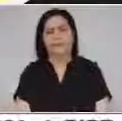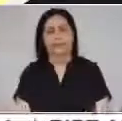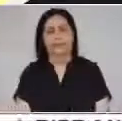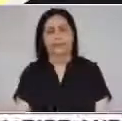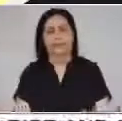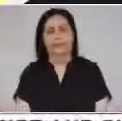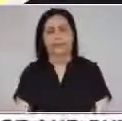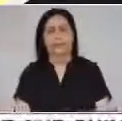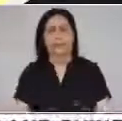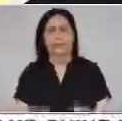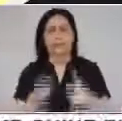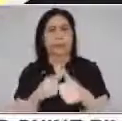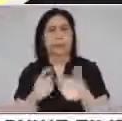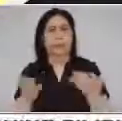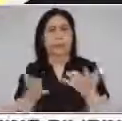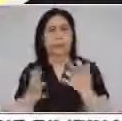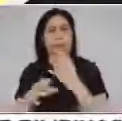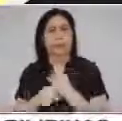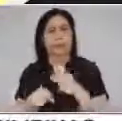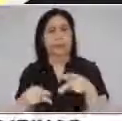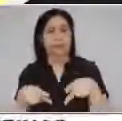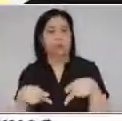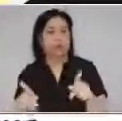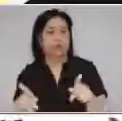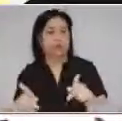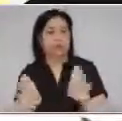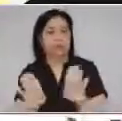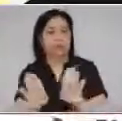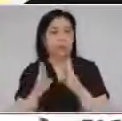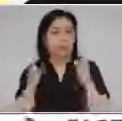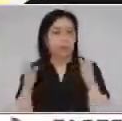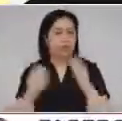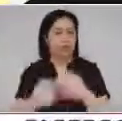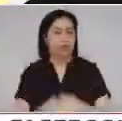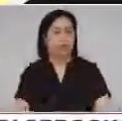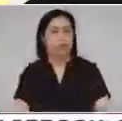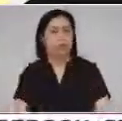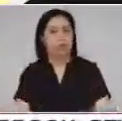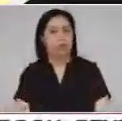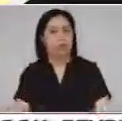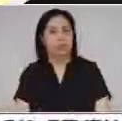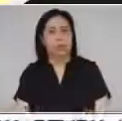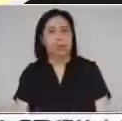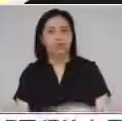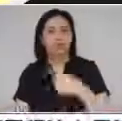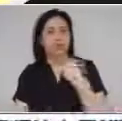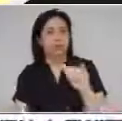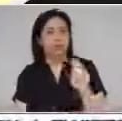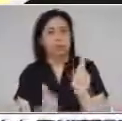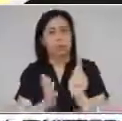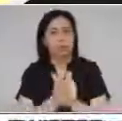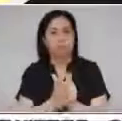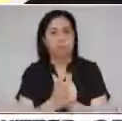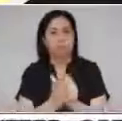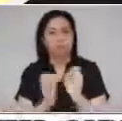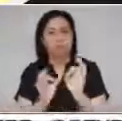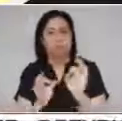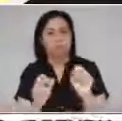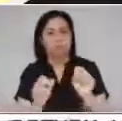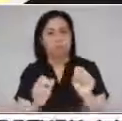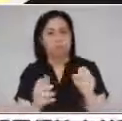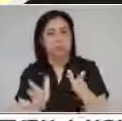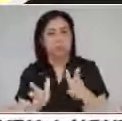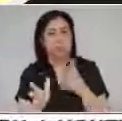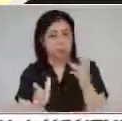tayo. Gani po. Ako, nung sinabi ko na dapat magpaalam sila sa barangay. Yeah. Ay, hindi